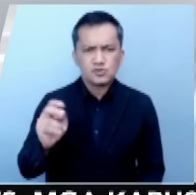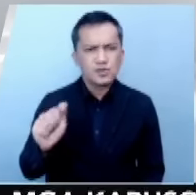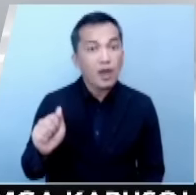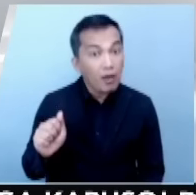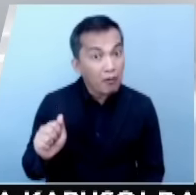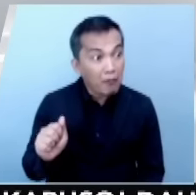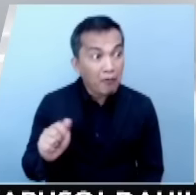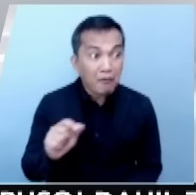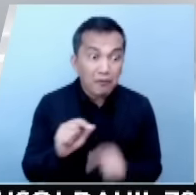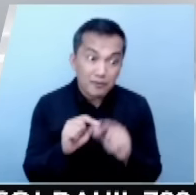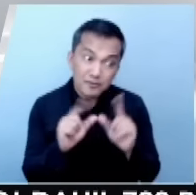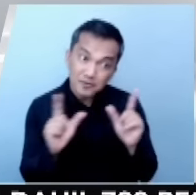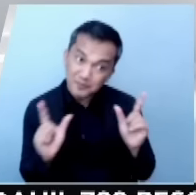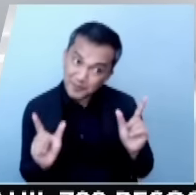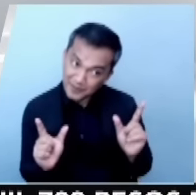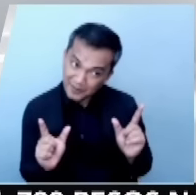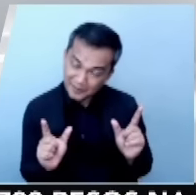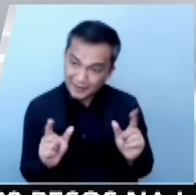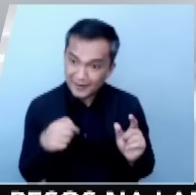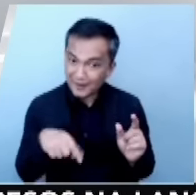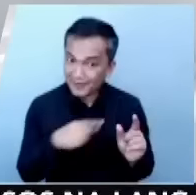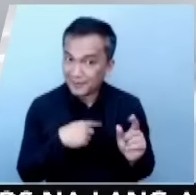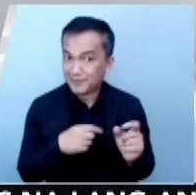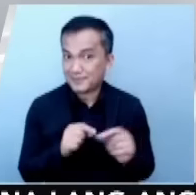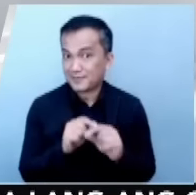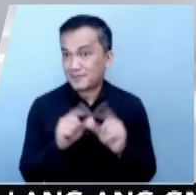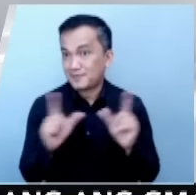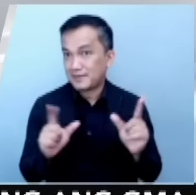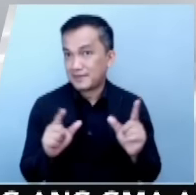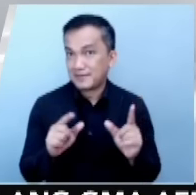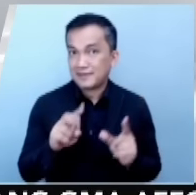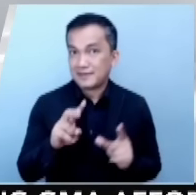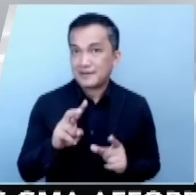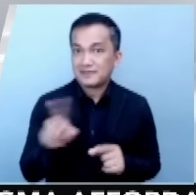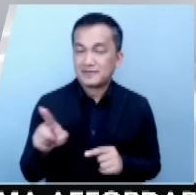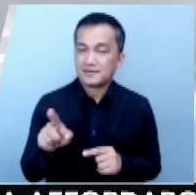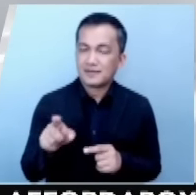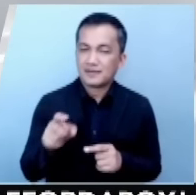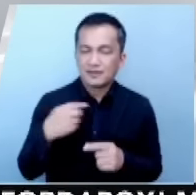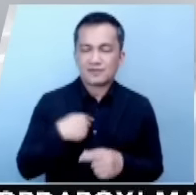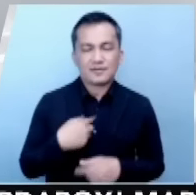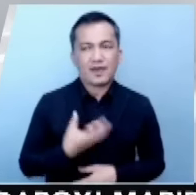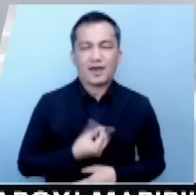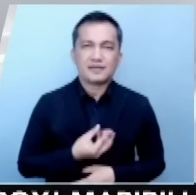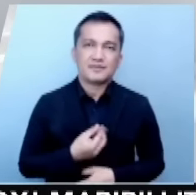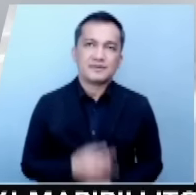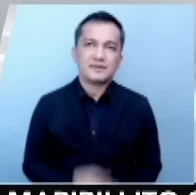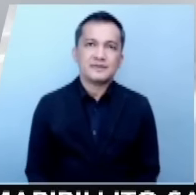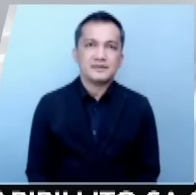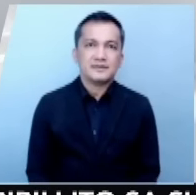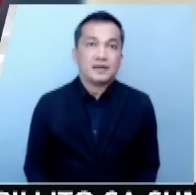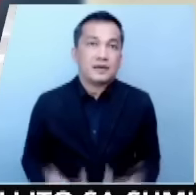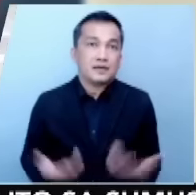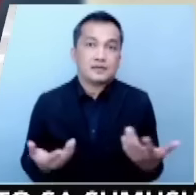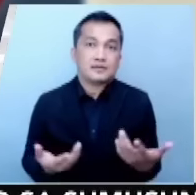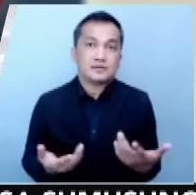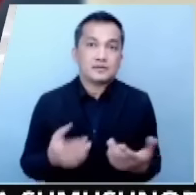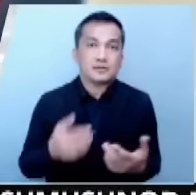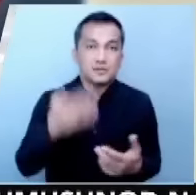surprise, talaga lahat tayo na surprise sa PIPI na yan, nakaka-nervous naman. Hindi ko alam kung alam niya o hindi.